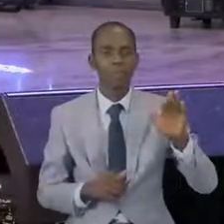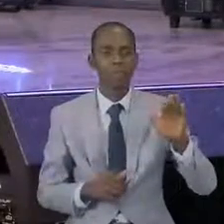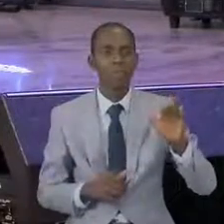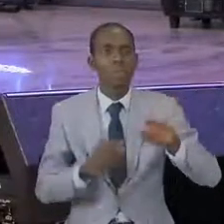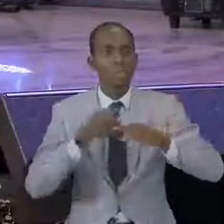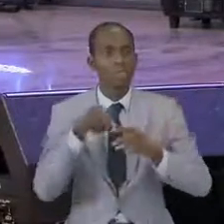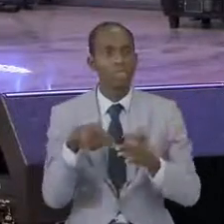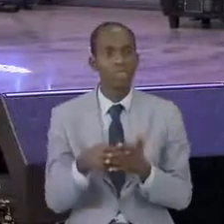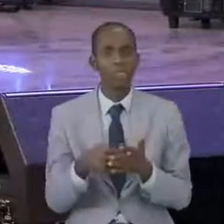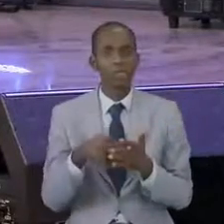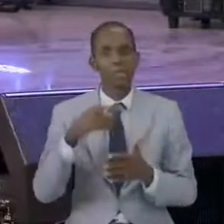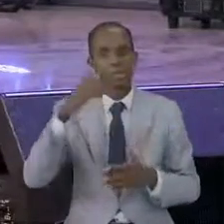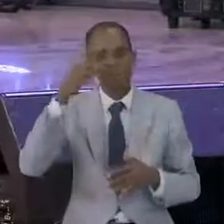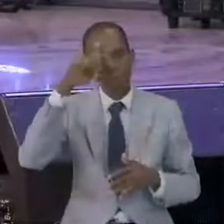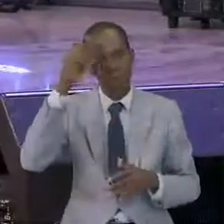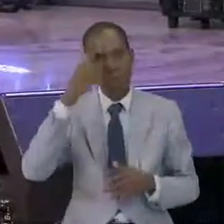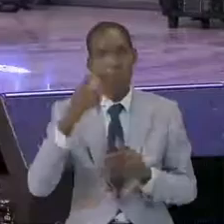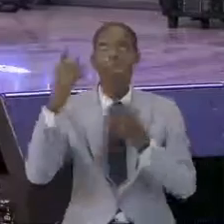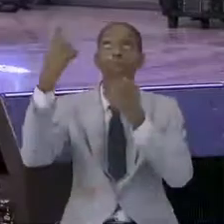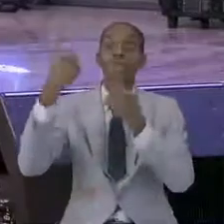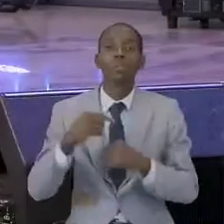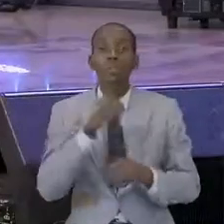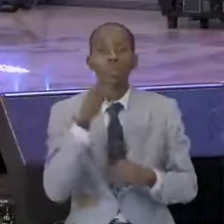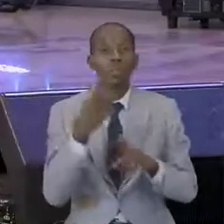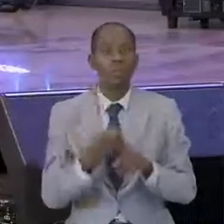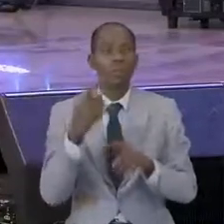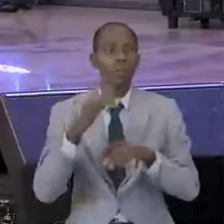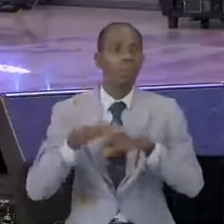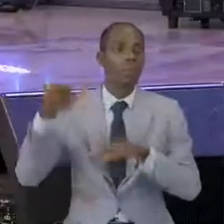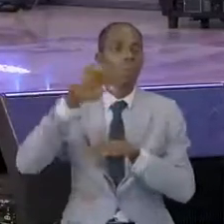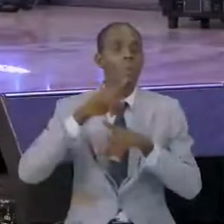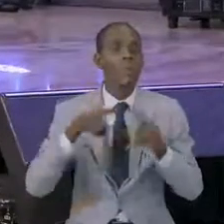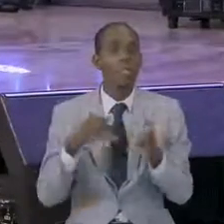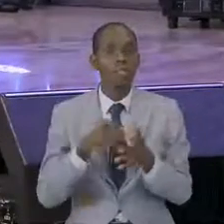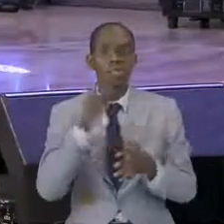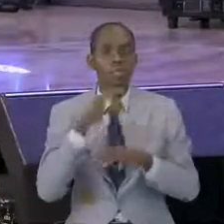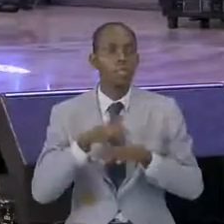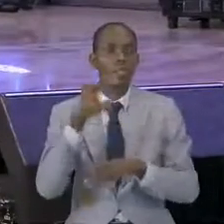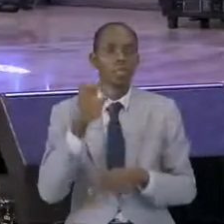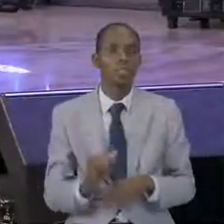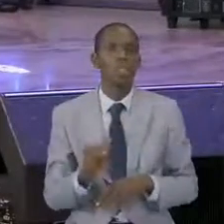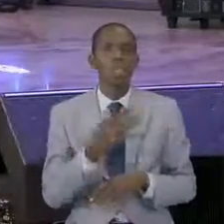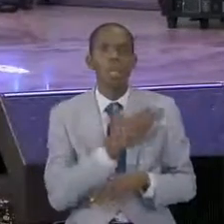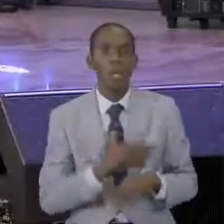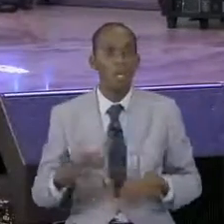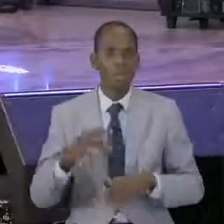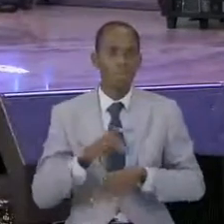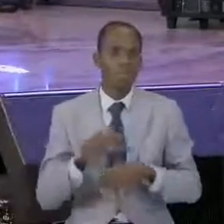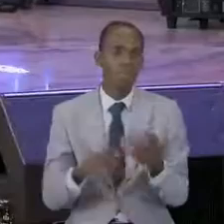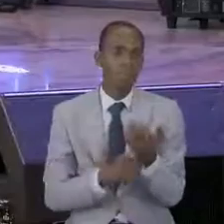7 sagesse n'est point celle qui vient d'en haut mais elle était restée charnelle diabolique